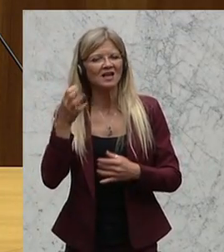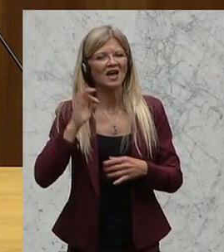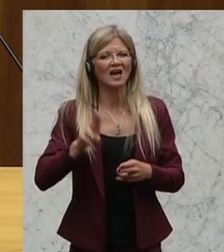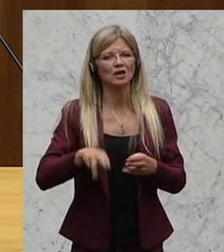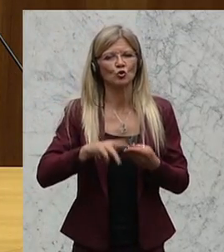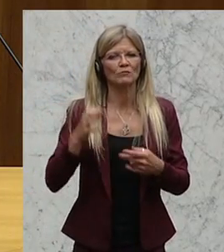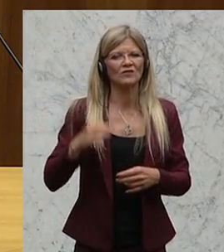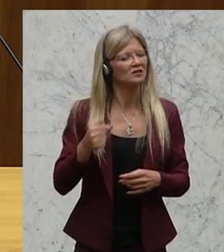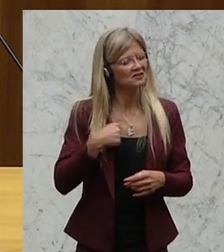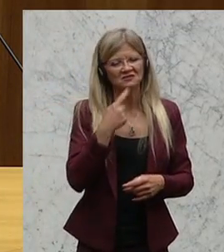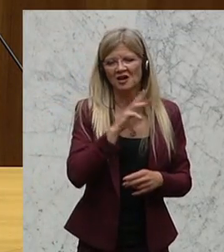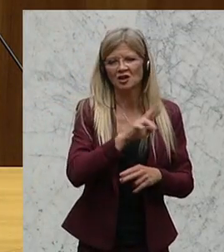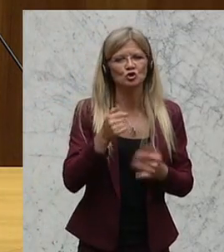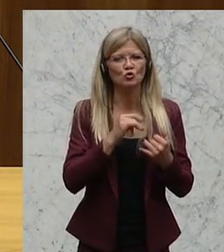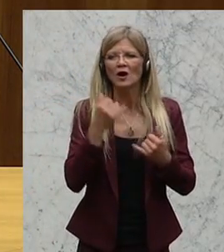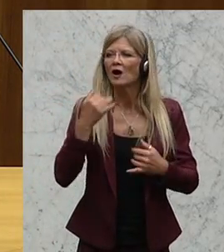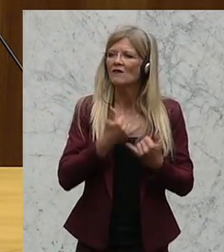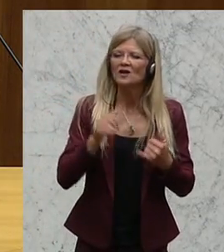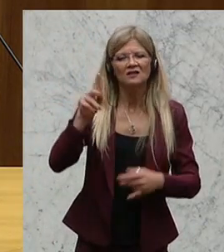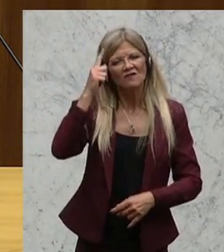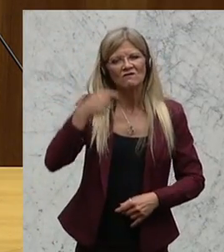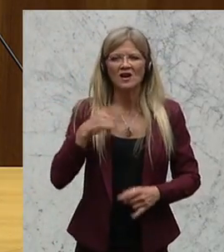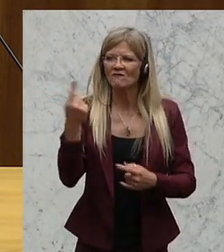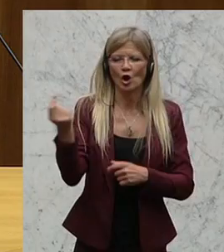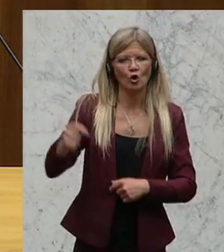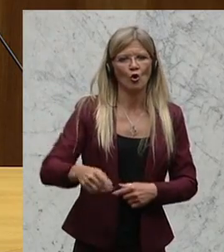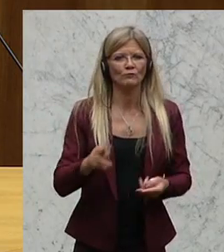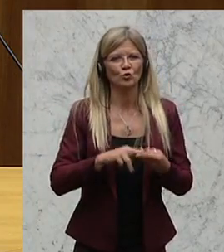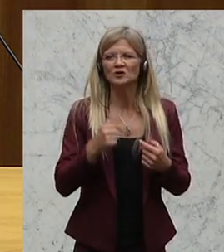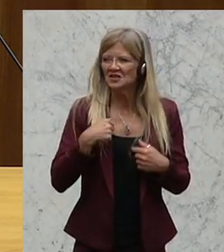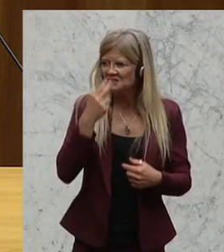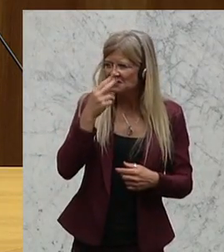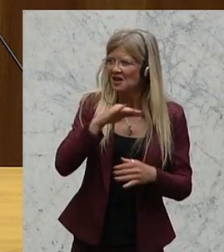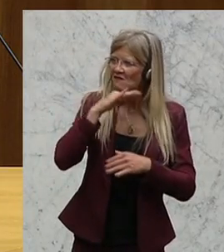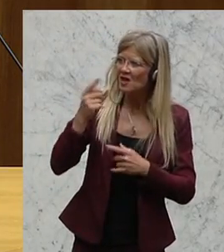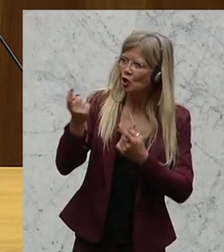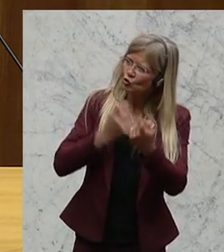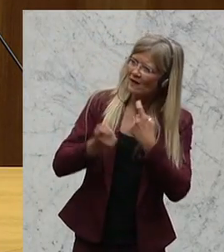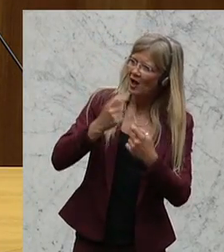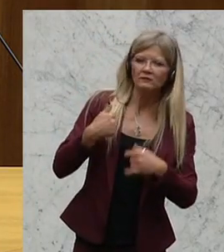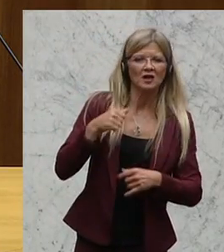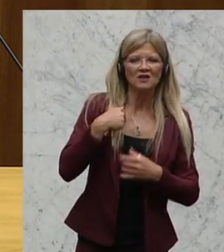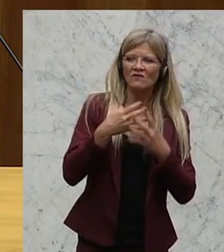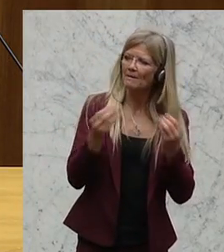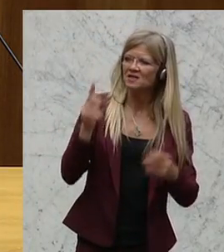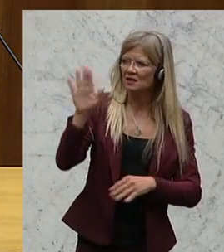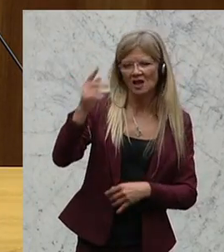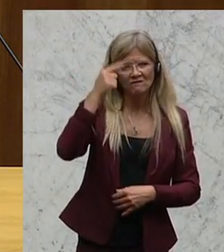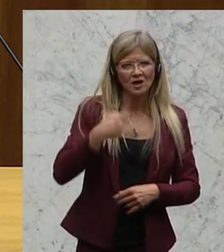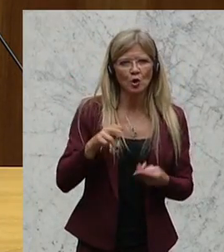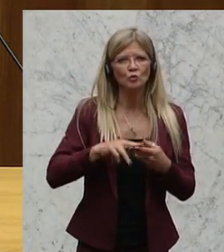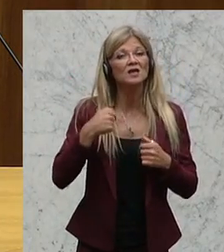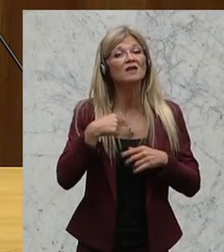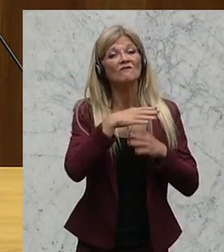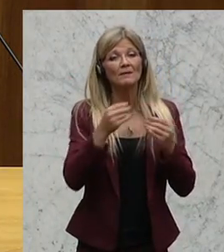Frage des Willens derer ist, die zu uns kommen. Ein Wille, den ich aber leider Gottes bei vielen Zuwanderern vermissen muss. Auf der einen Seite, ich vermisse aber auch genauso